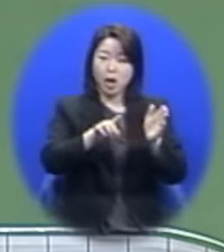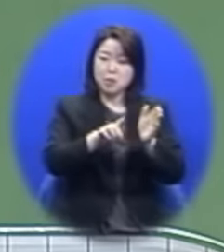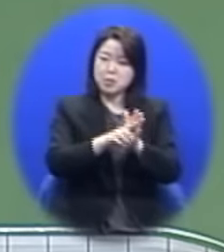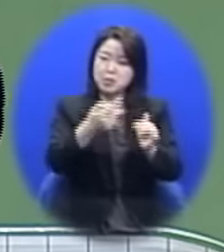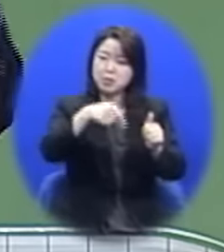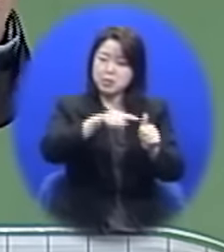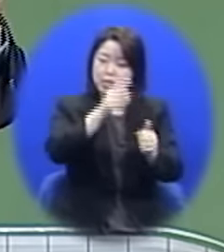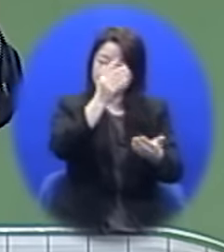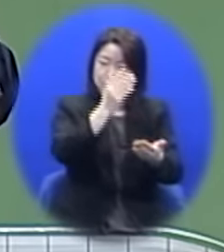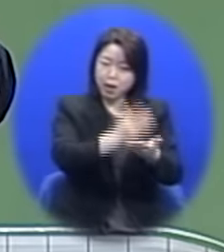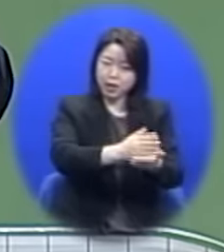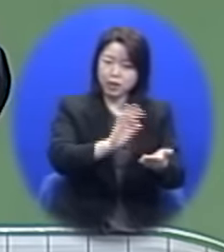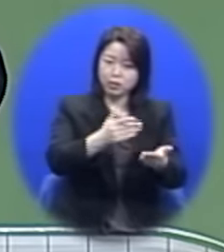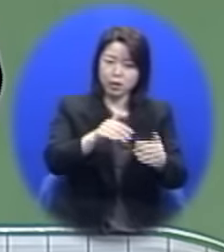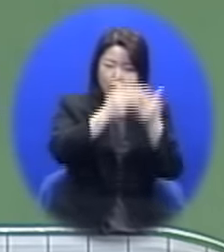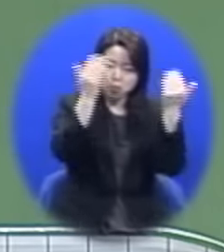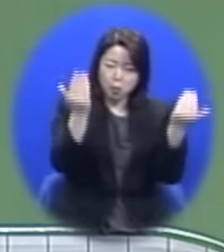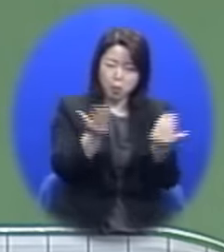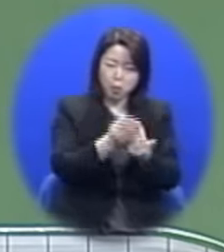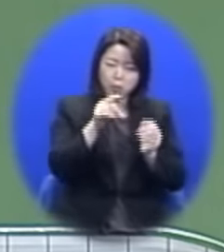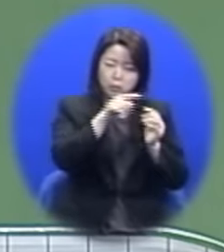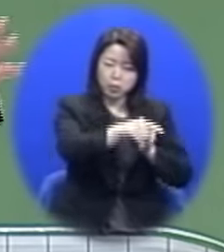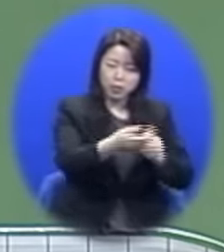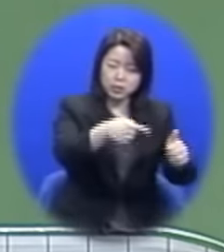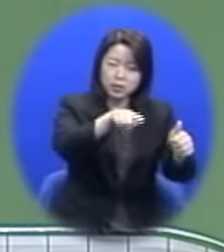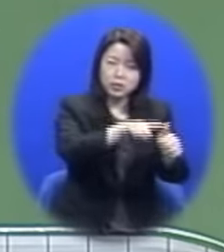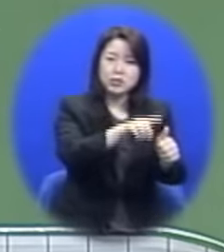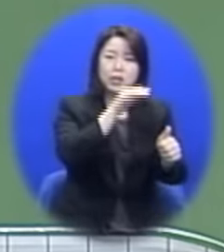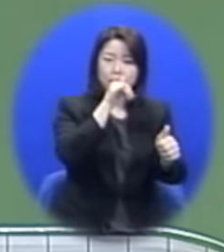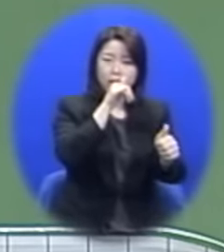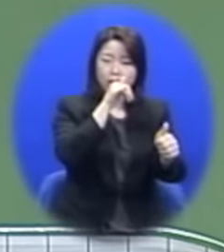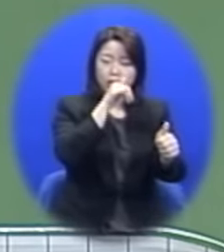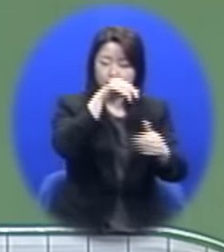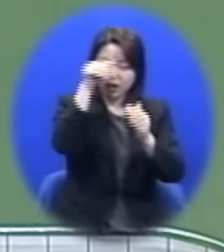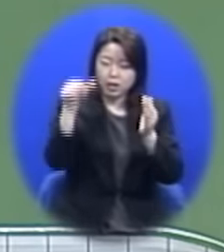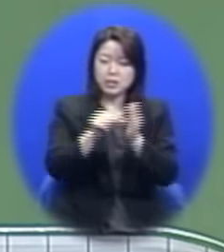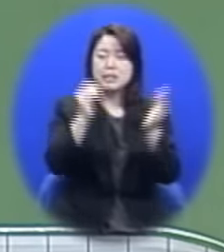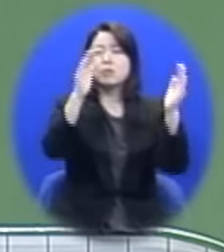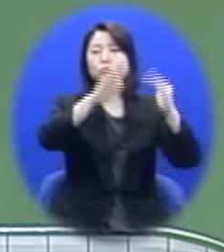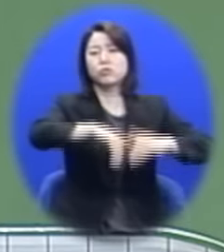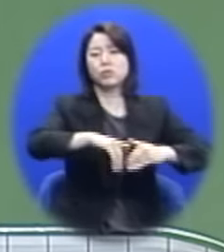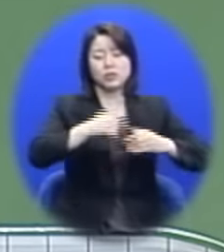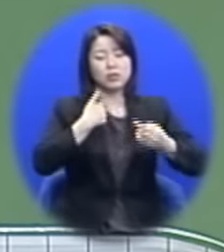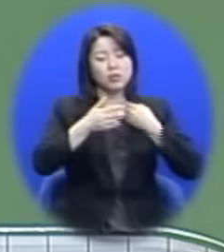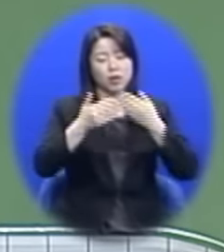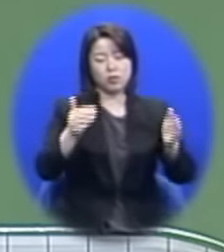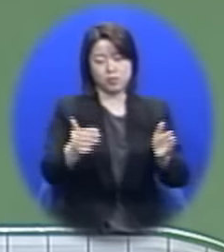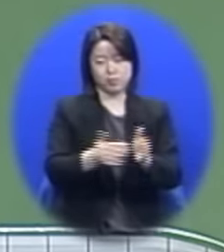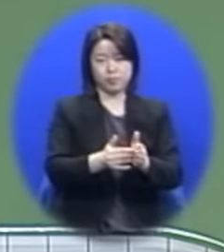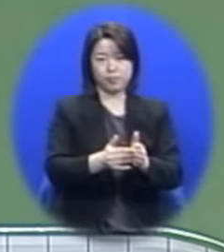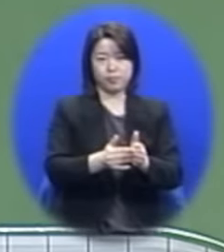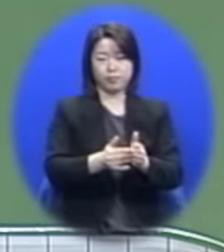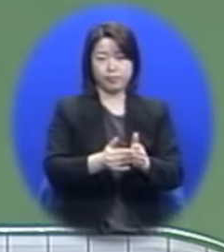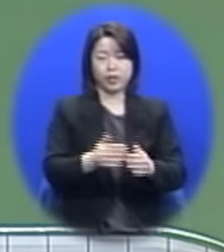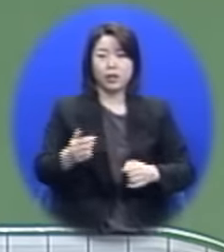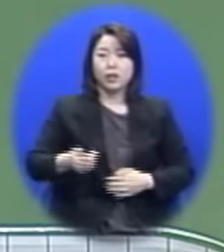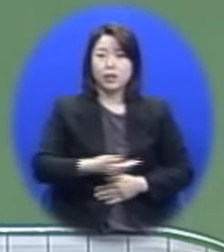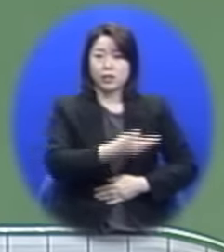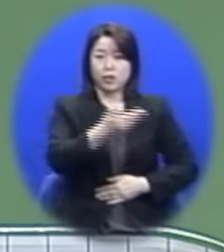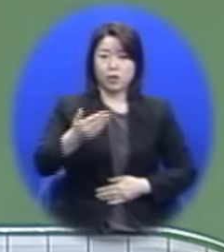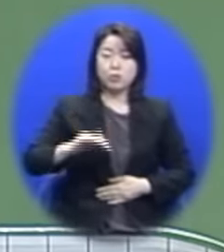것에 모든 걸 의지하다가 인생이 무너지는 것을 경험하는 것. 여러분,